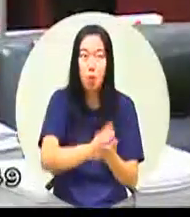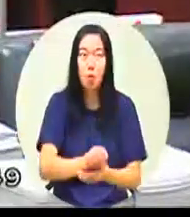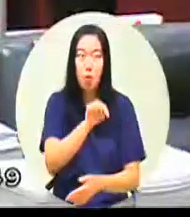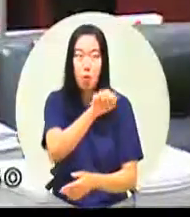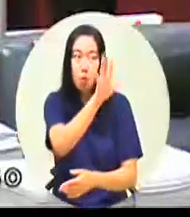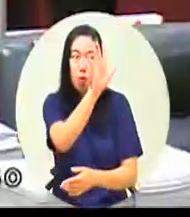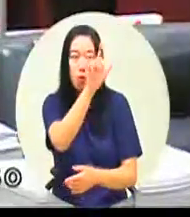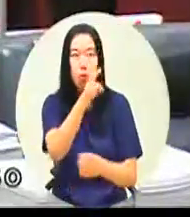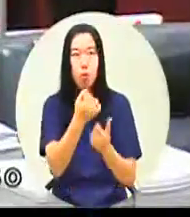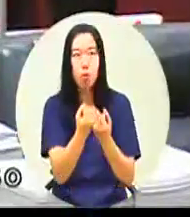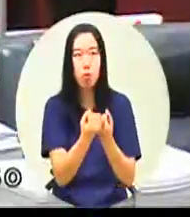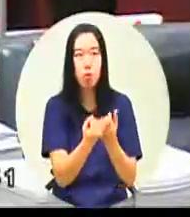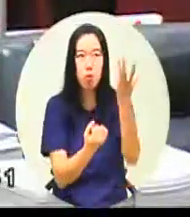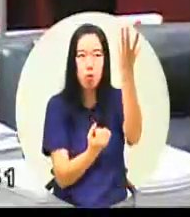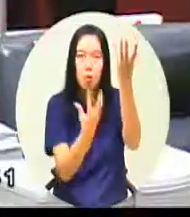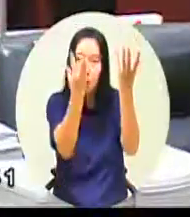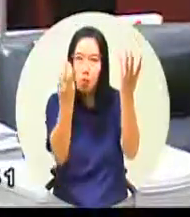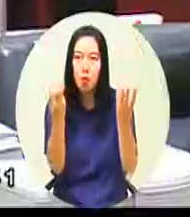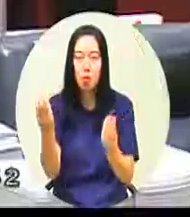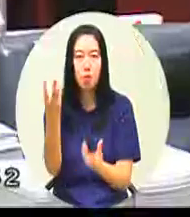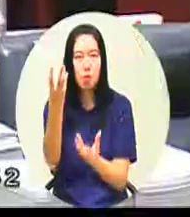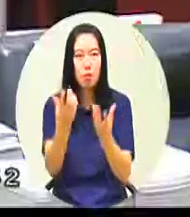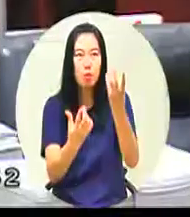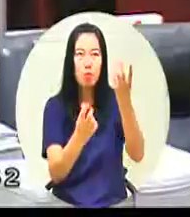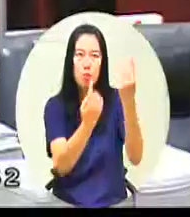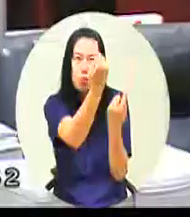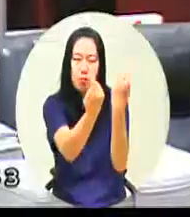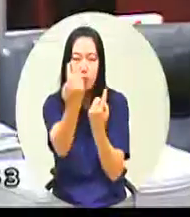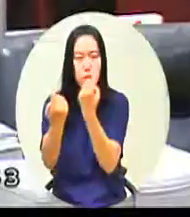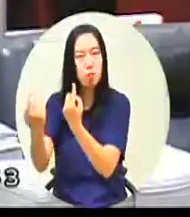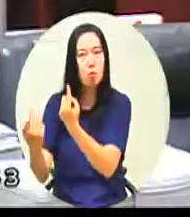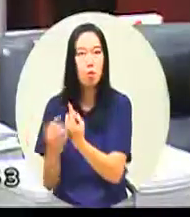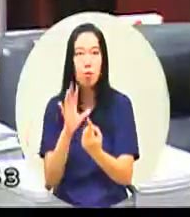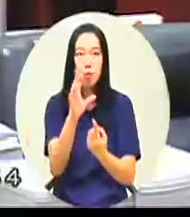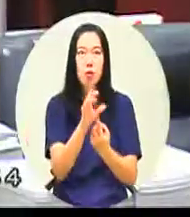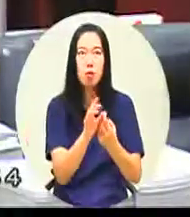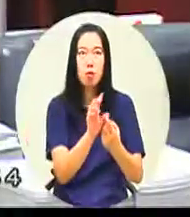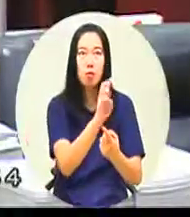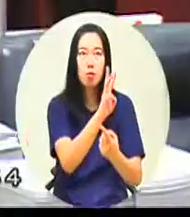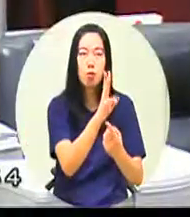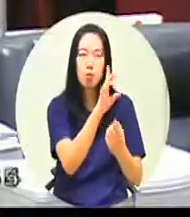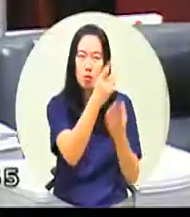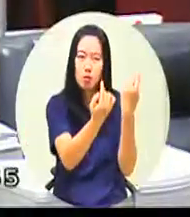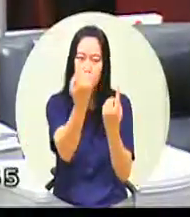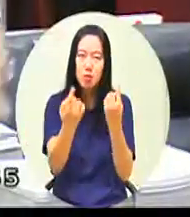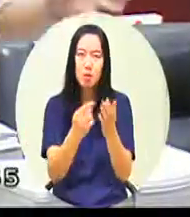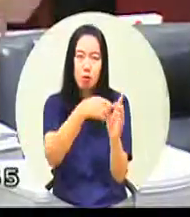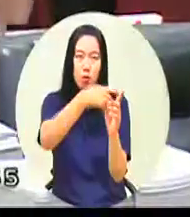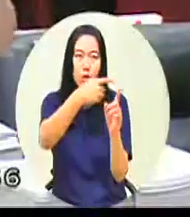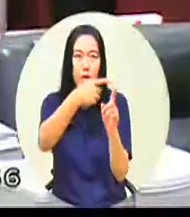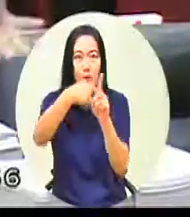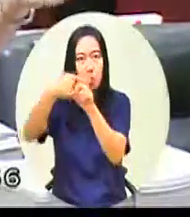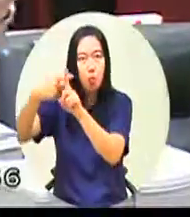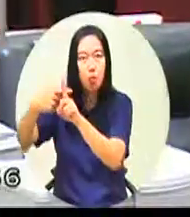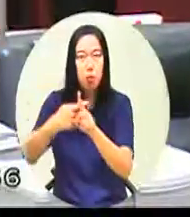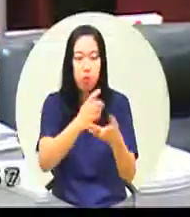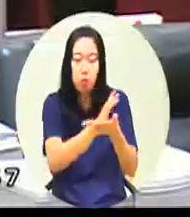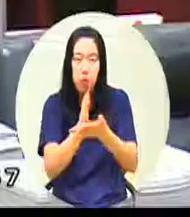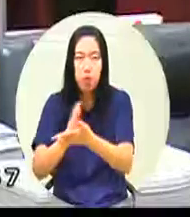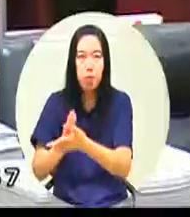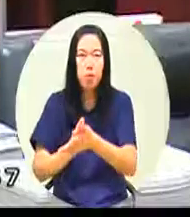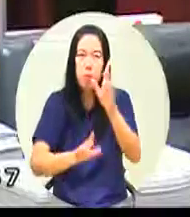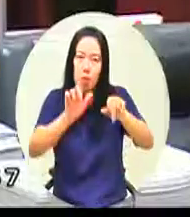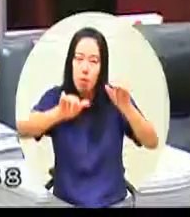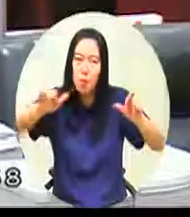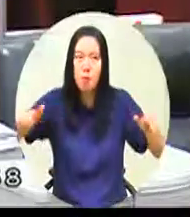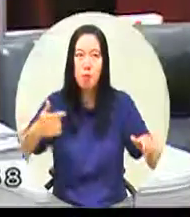比这都较济，那袂贵。这个有达到2次了，这个有过了，这个确实是这样哦。有足侪人敲来电话，我讲我